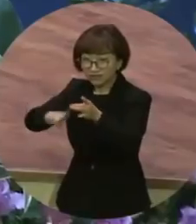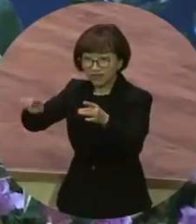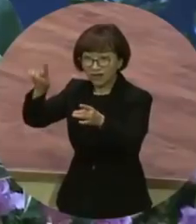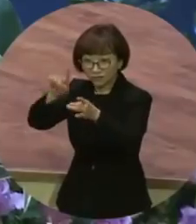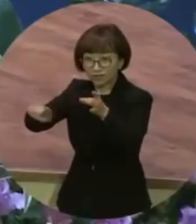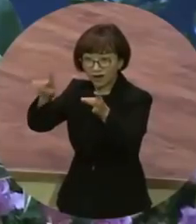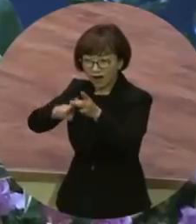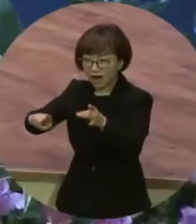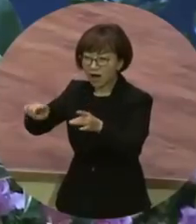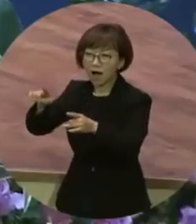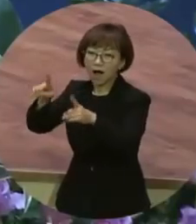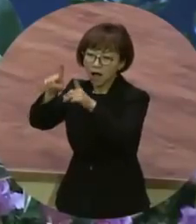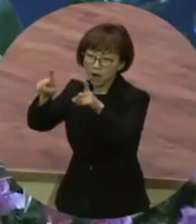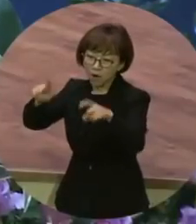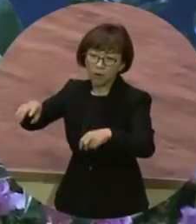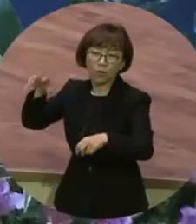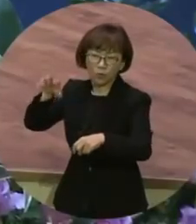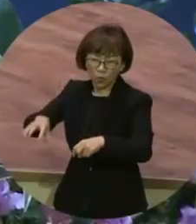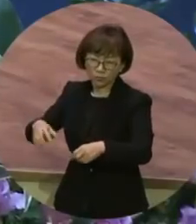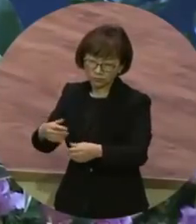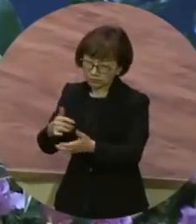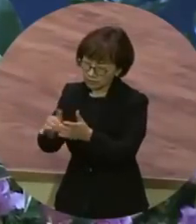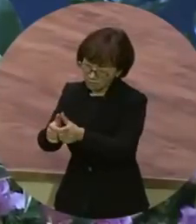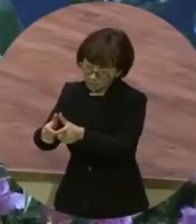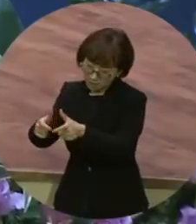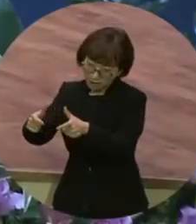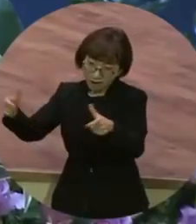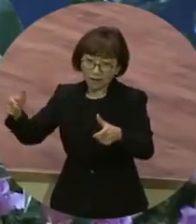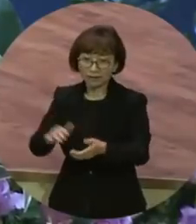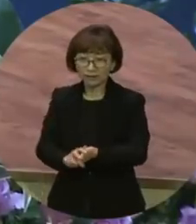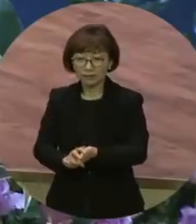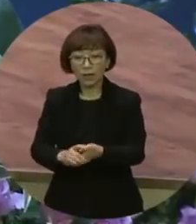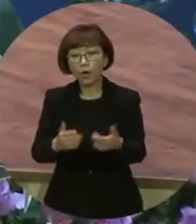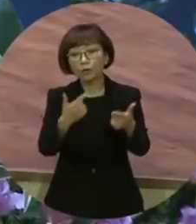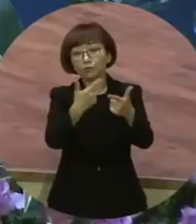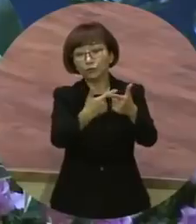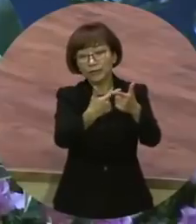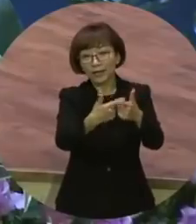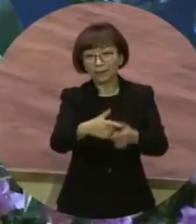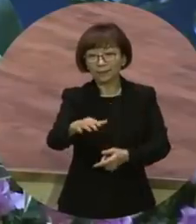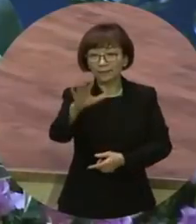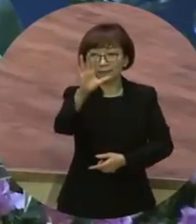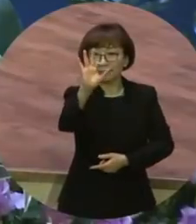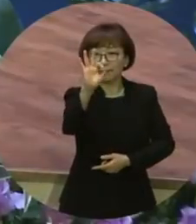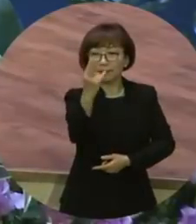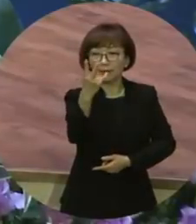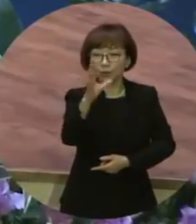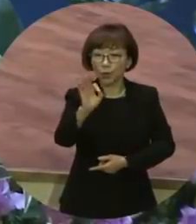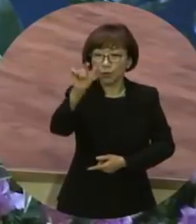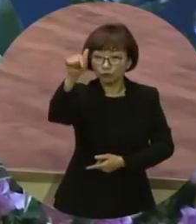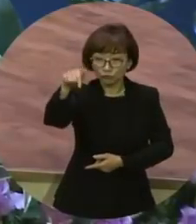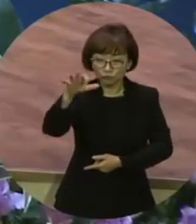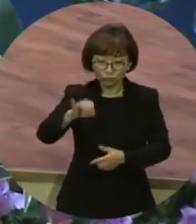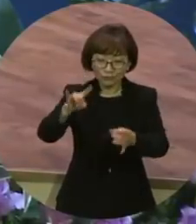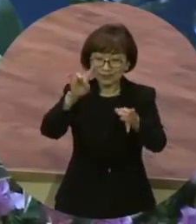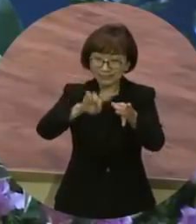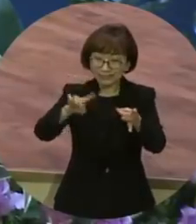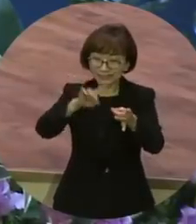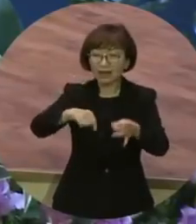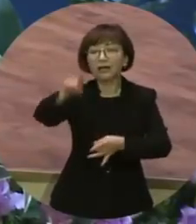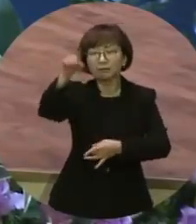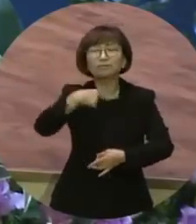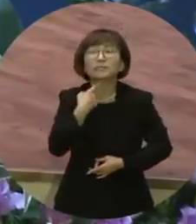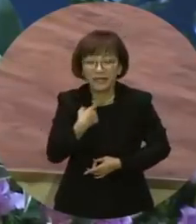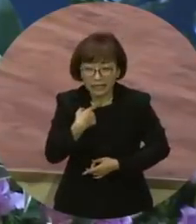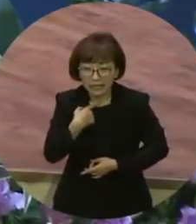토요일 날 부산에 용궁사에 가본 적이 있어요. 현장을 보러. 얼마 전에 한번 가봤는데요. 그 해운대